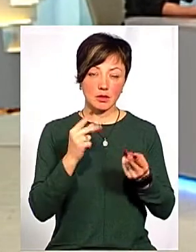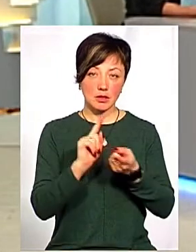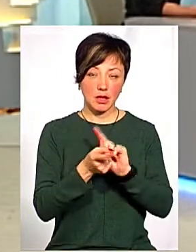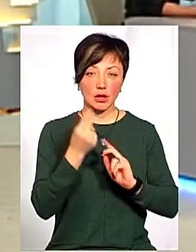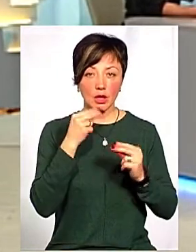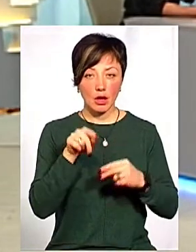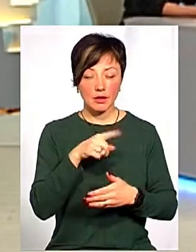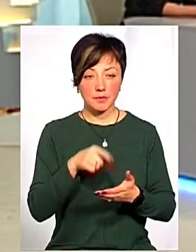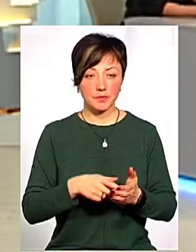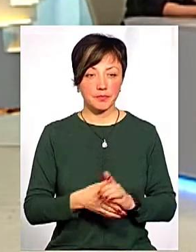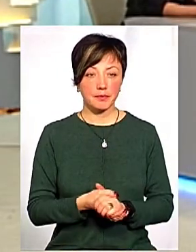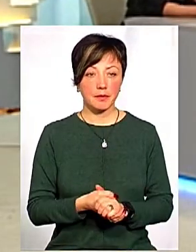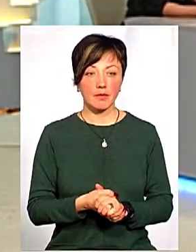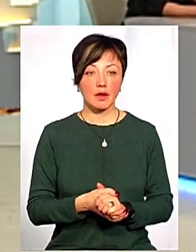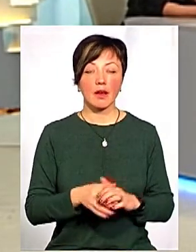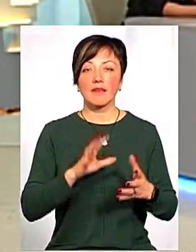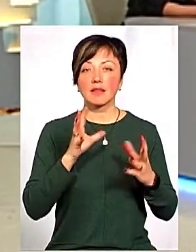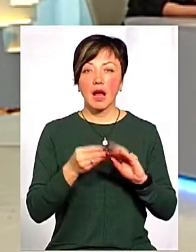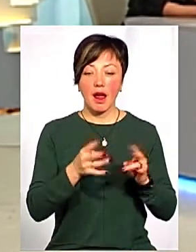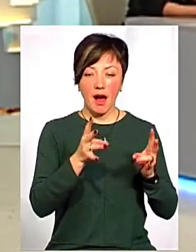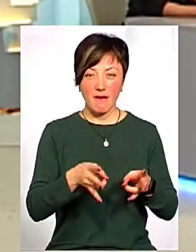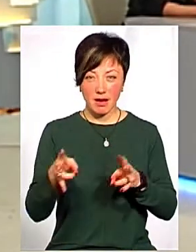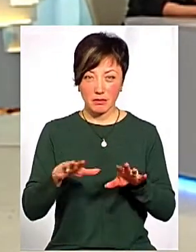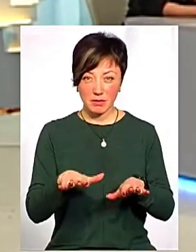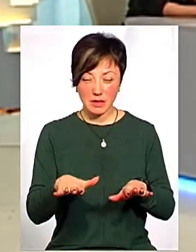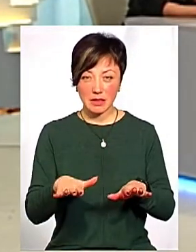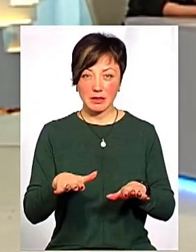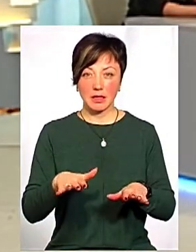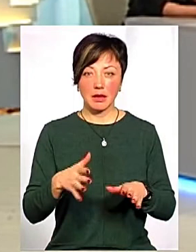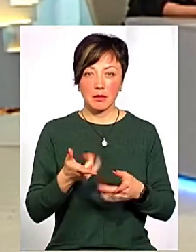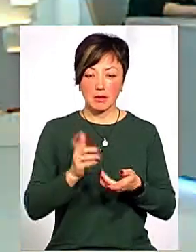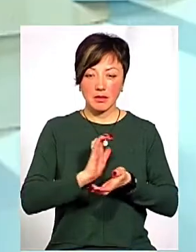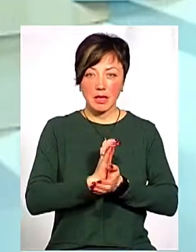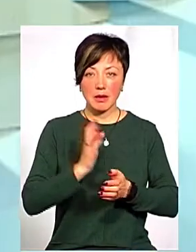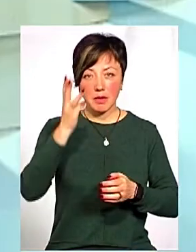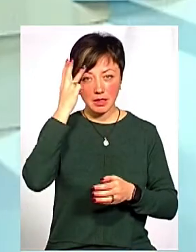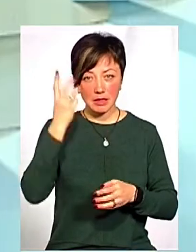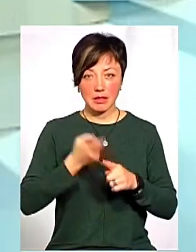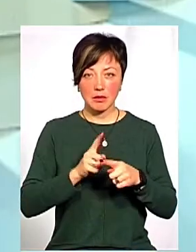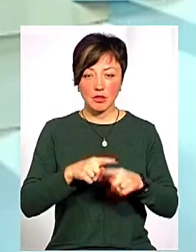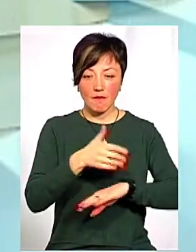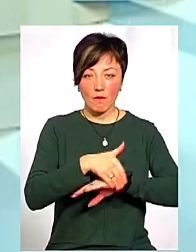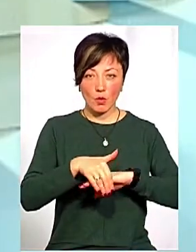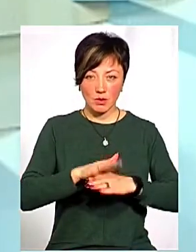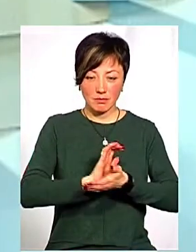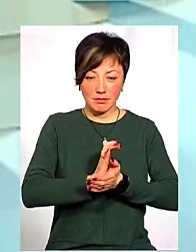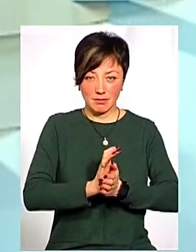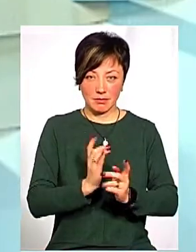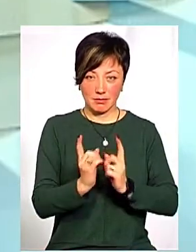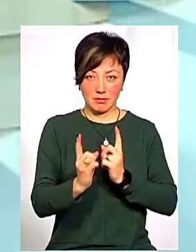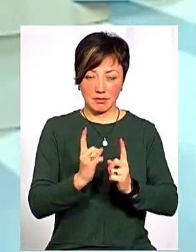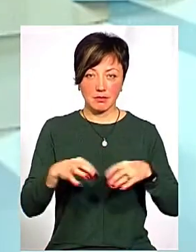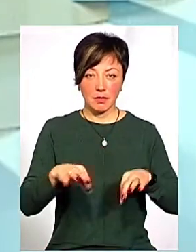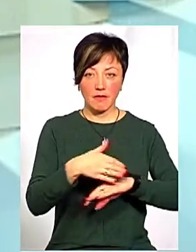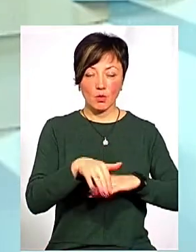краще. А взагалі аварійність ділянок Хмельниччини, це в основному найбільш насичені, наприклад, в Хмельницькому, це найбільш насичені вулиці. Тобто